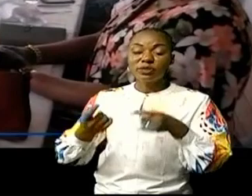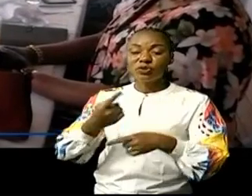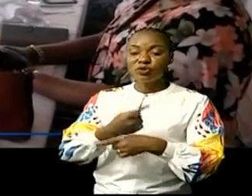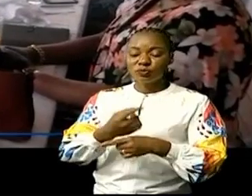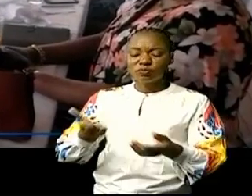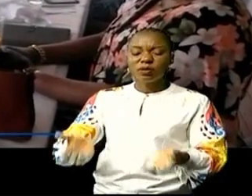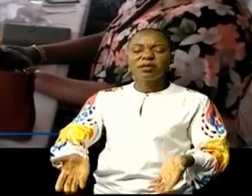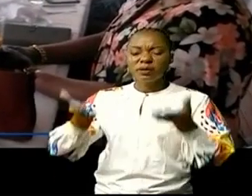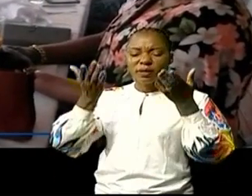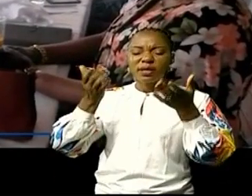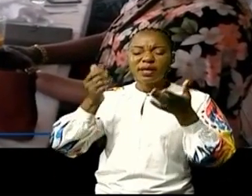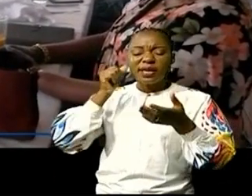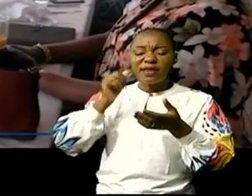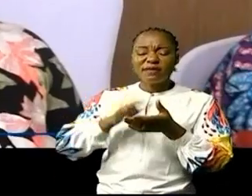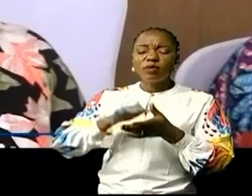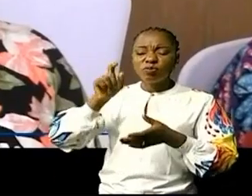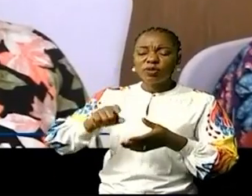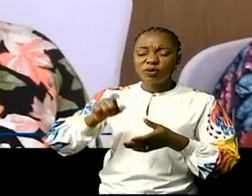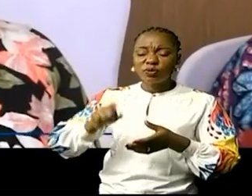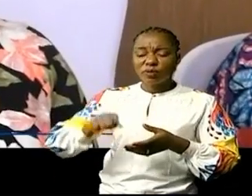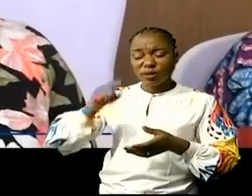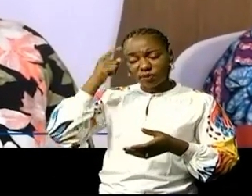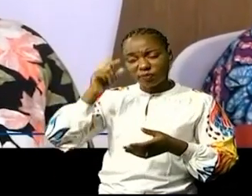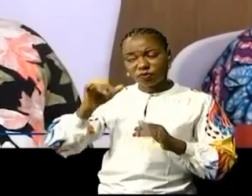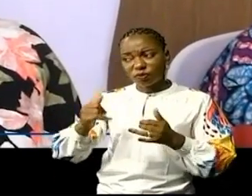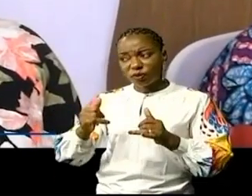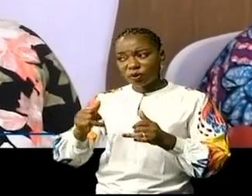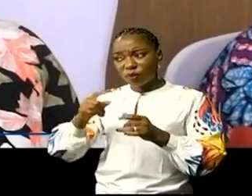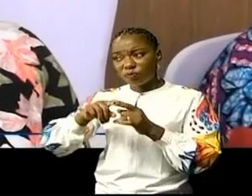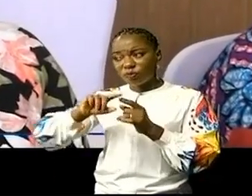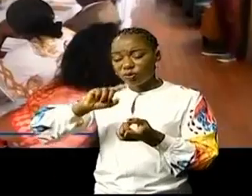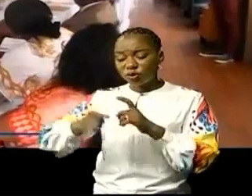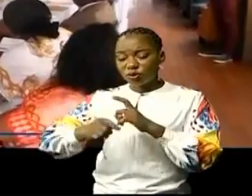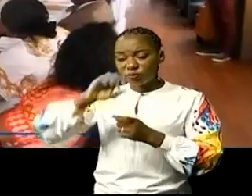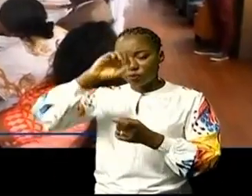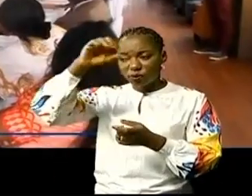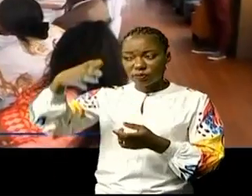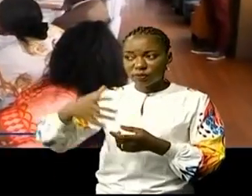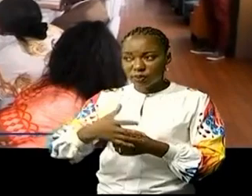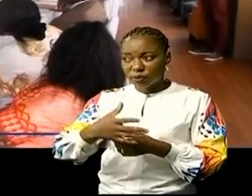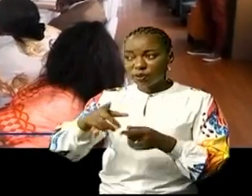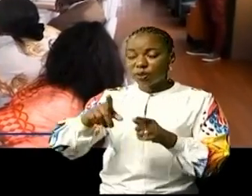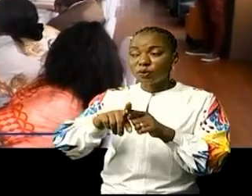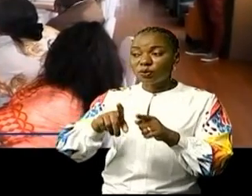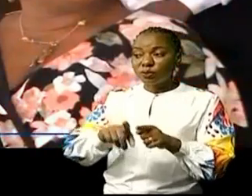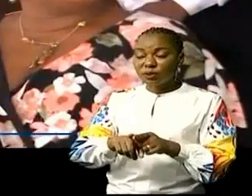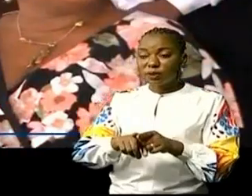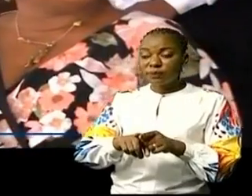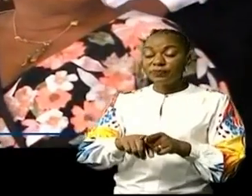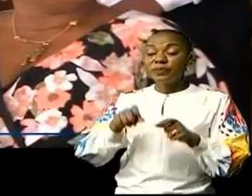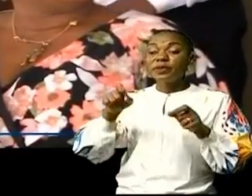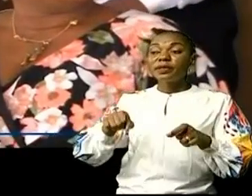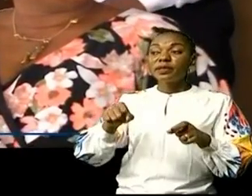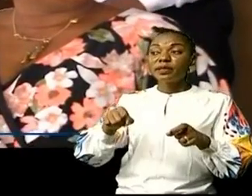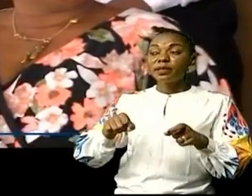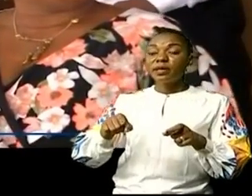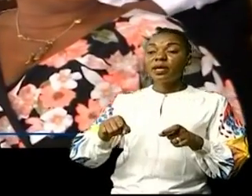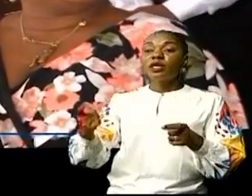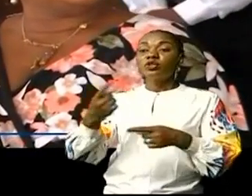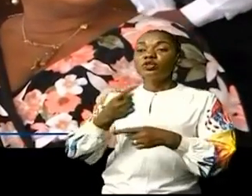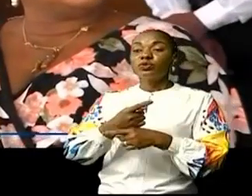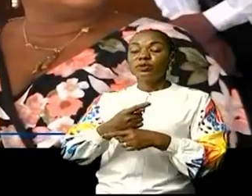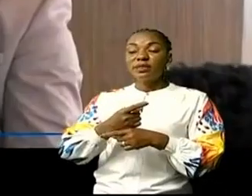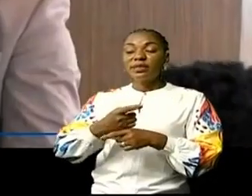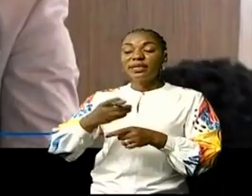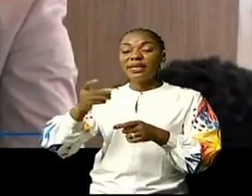s'élever pour jouer un rôle capital dans la lutte contre le changement climatique, comme le veut le thème retenu cette année pour célébrer la Journée internationale